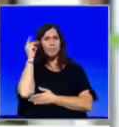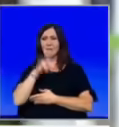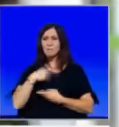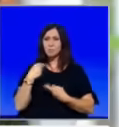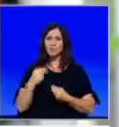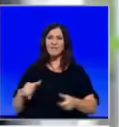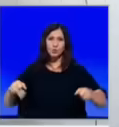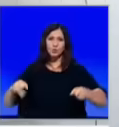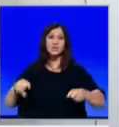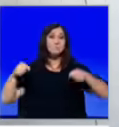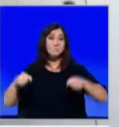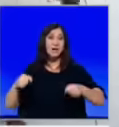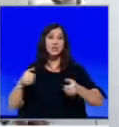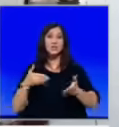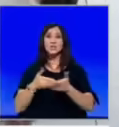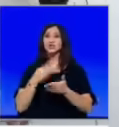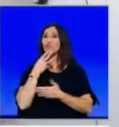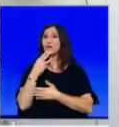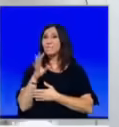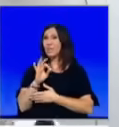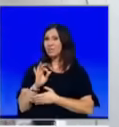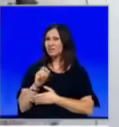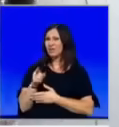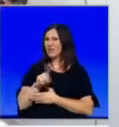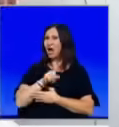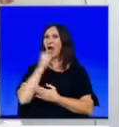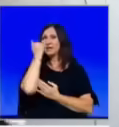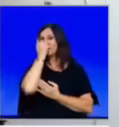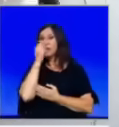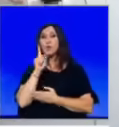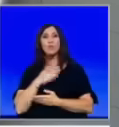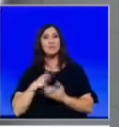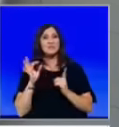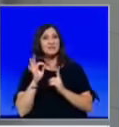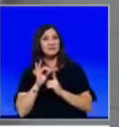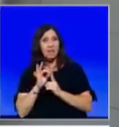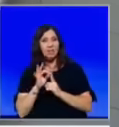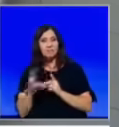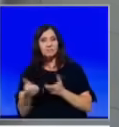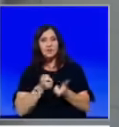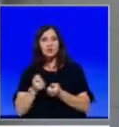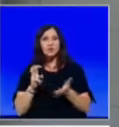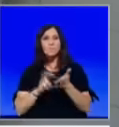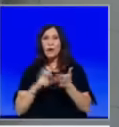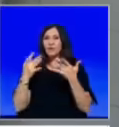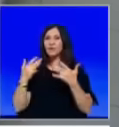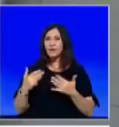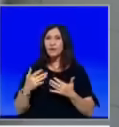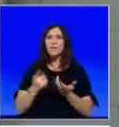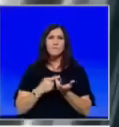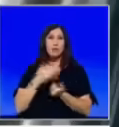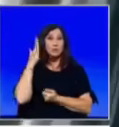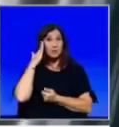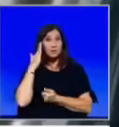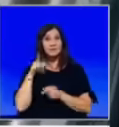продават куфари с багажа в тях срещу 3,50 лева, а това е измама, която цели само едно – да източи банкови данни. В някои страни все